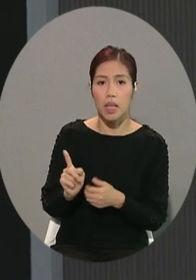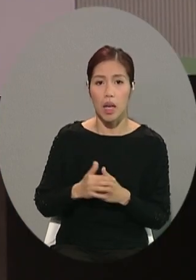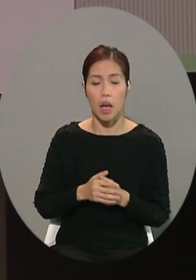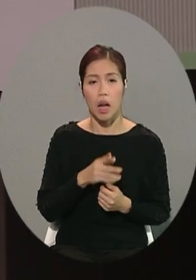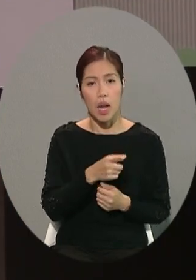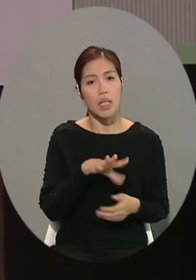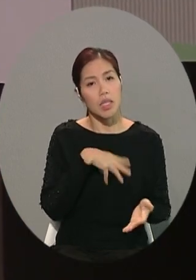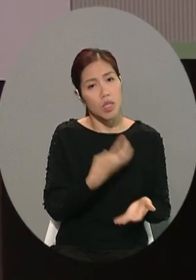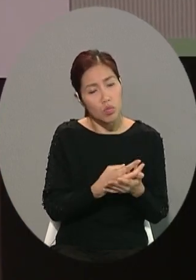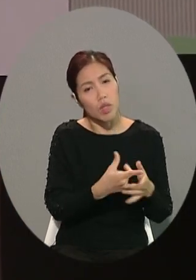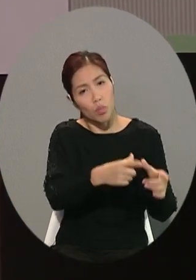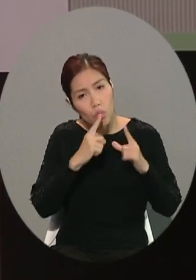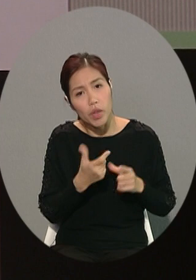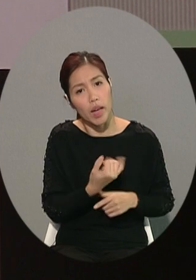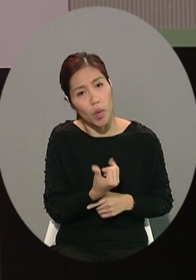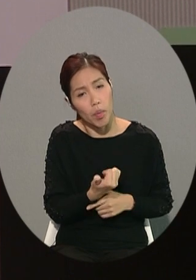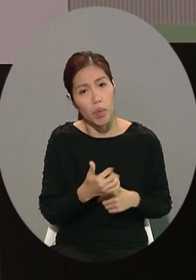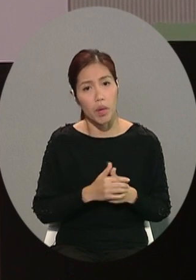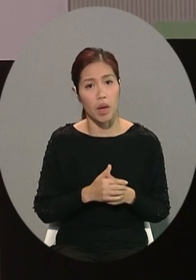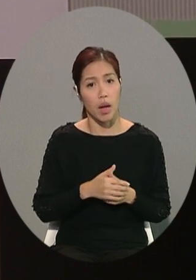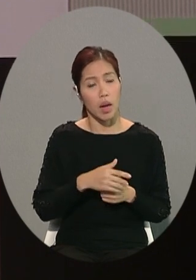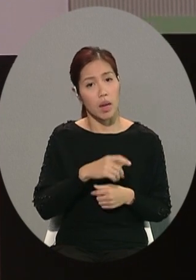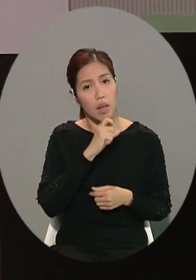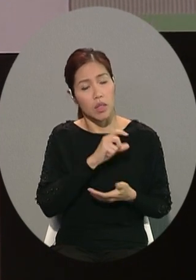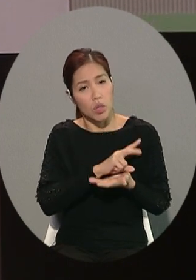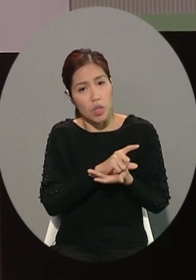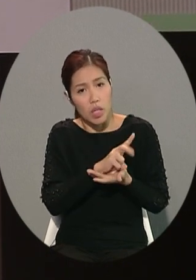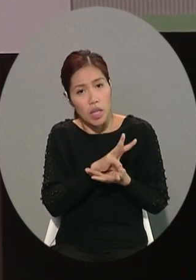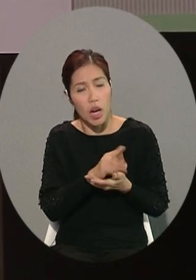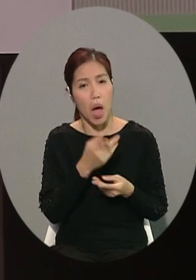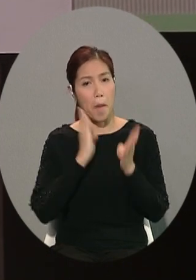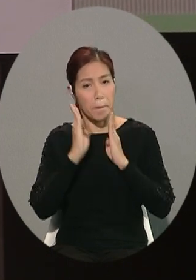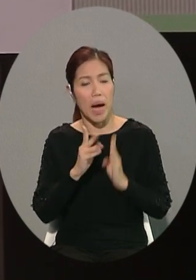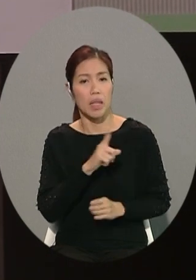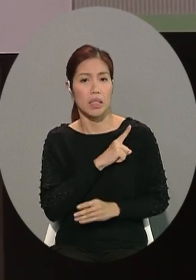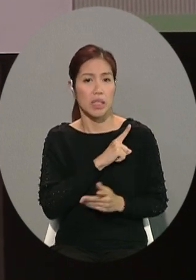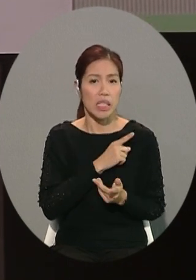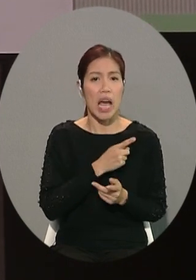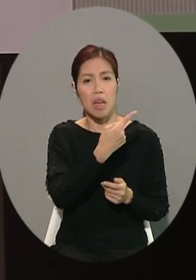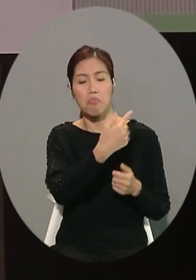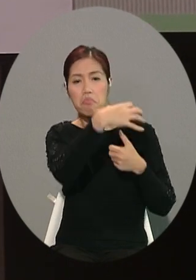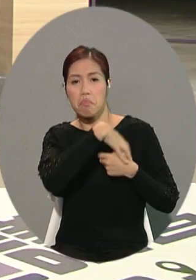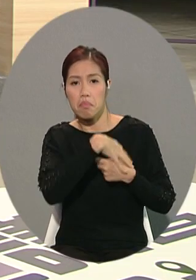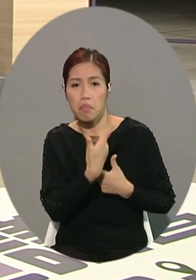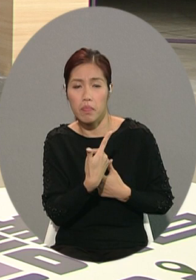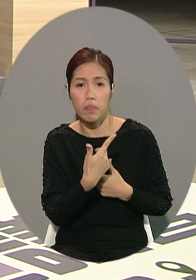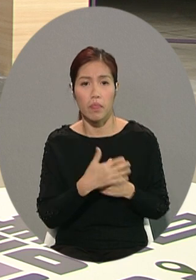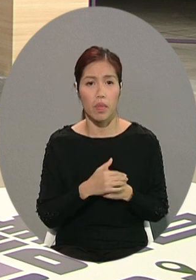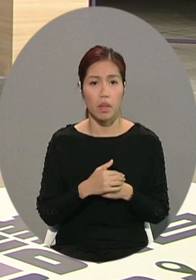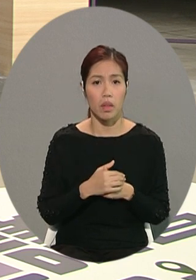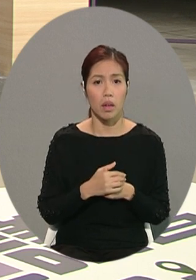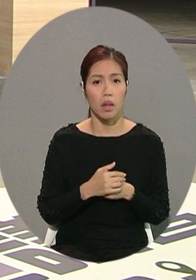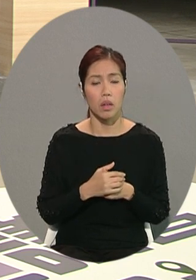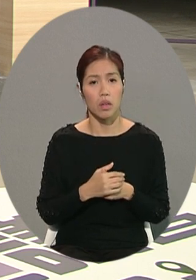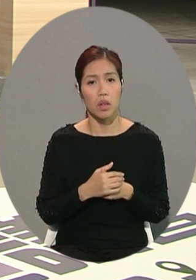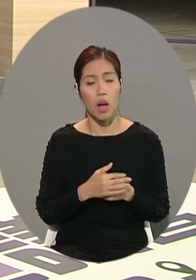回應我嗰條問題先啦。你呢幾年嚟，你咁中意將自己打扮成為一個受害者，話人哋打壓你，咁但係呢樣嘢擺到